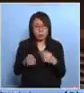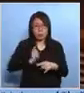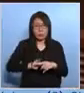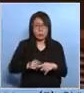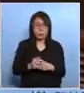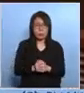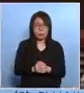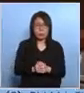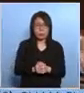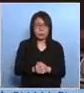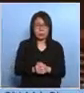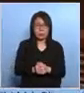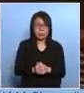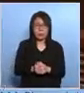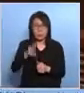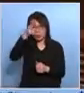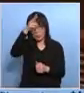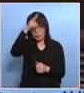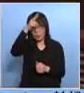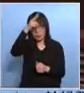同用公帑去同